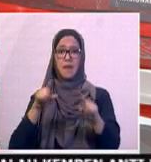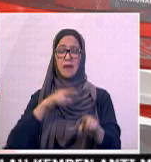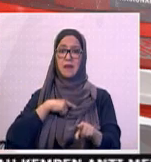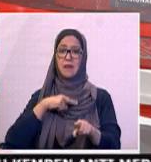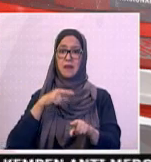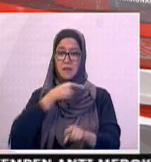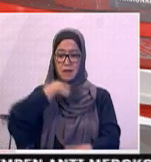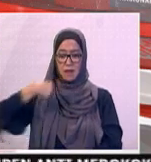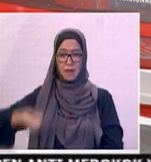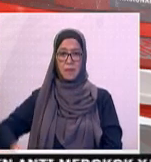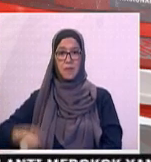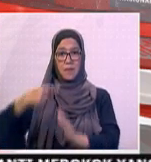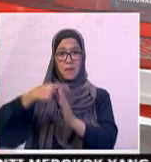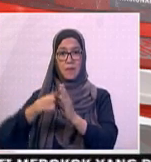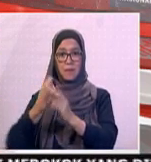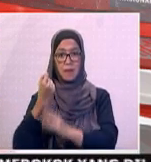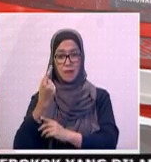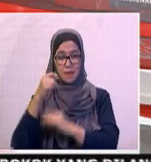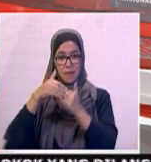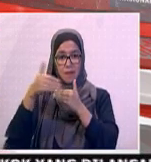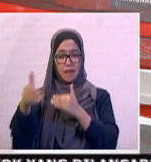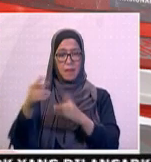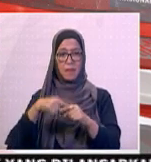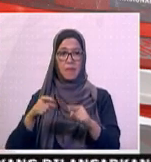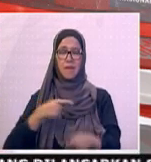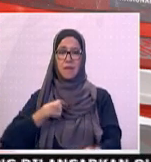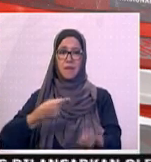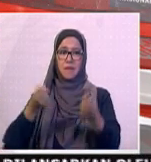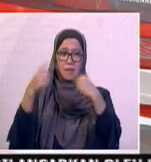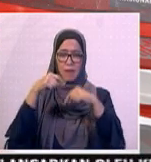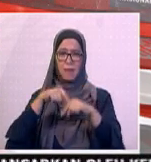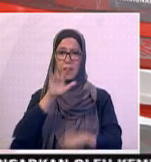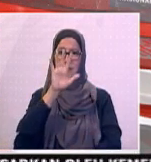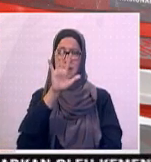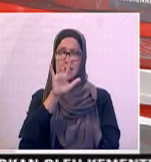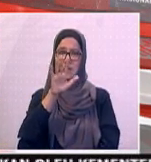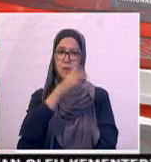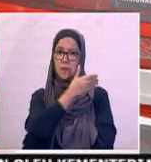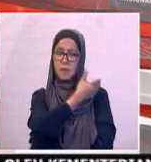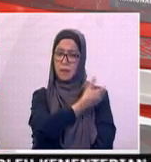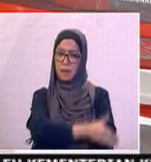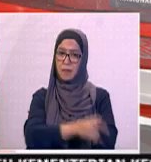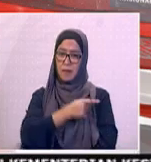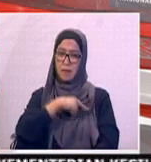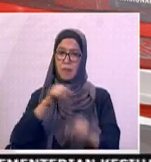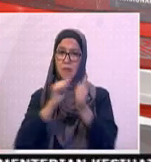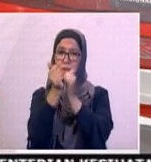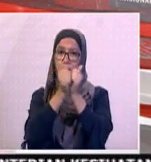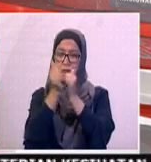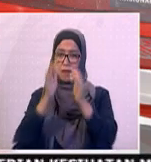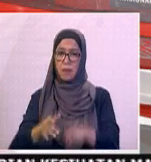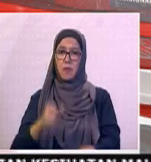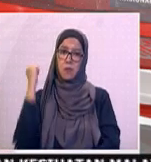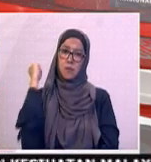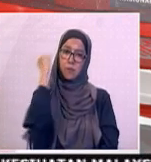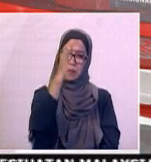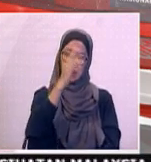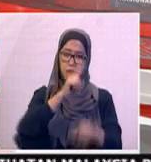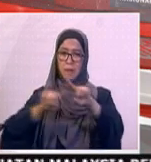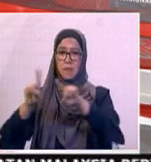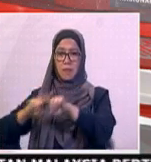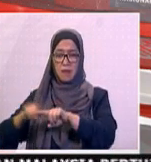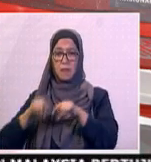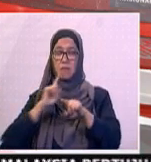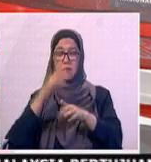depan, kehadiran 5 bekas atlet Rejam Lembing bakal perkuat skuad baseball wanita kebangsaan, dan ini memberi keyakinan buat